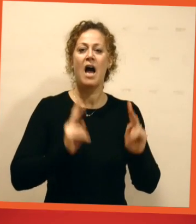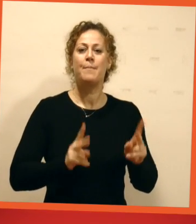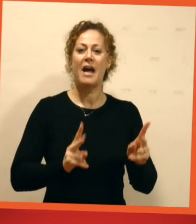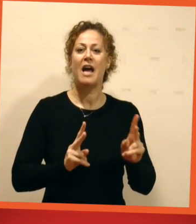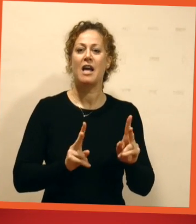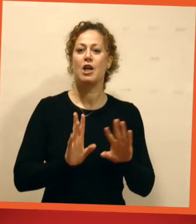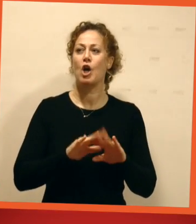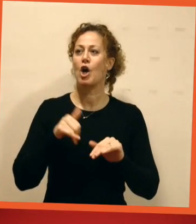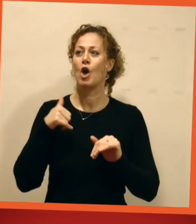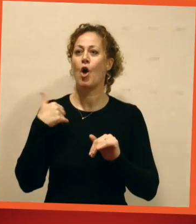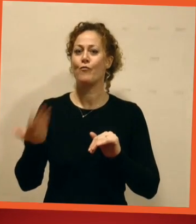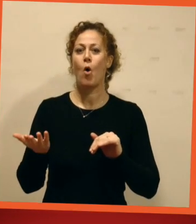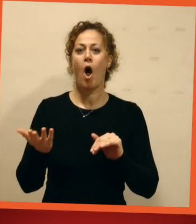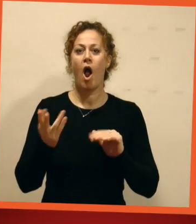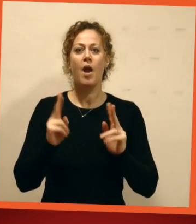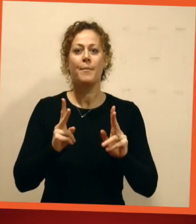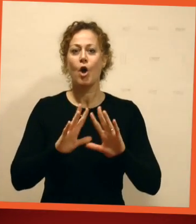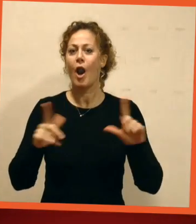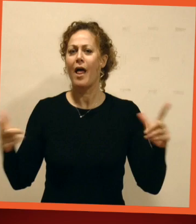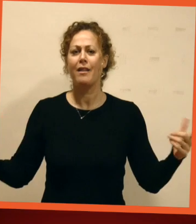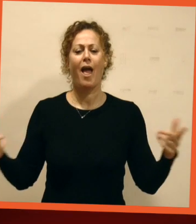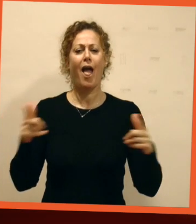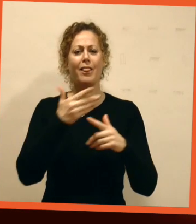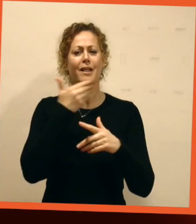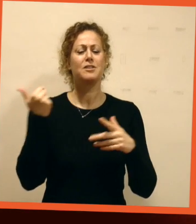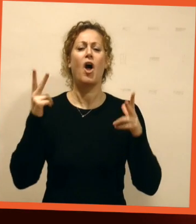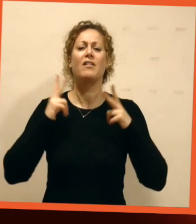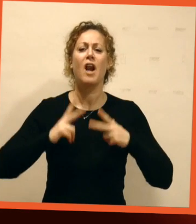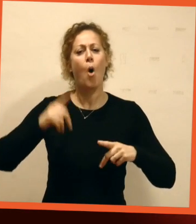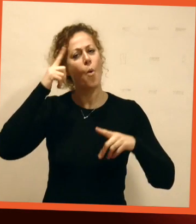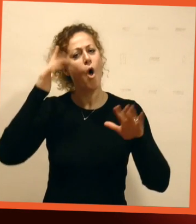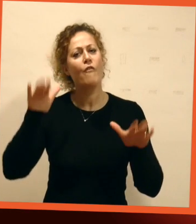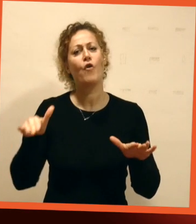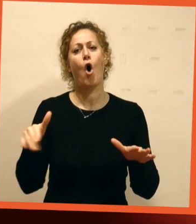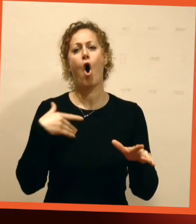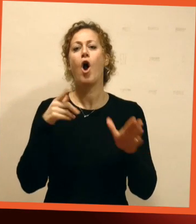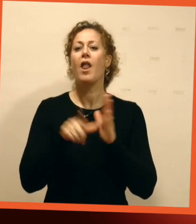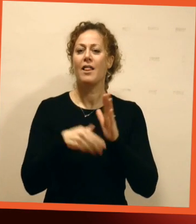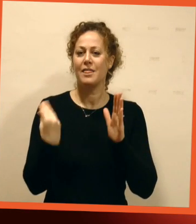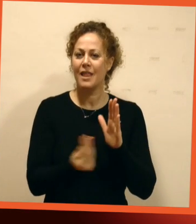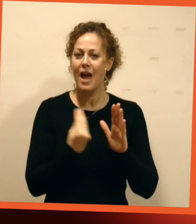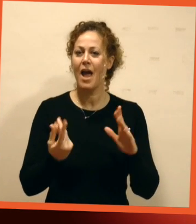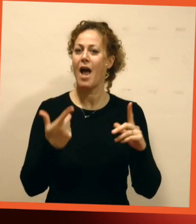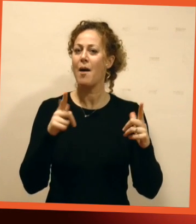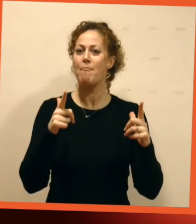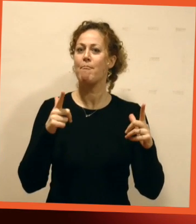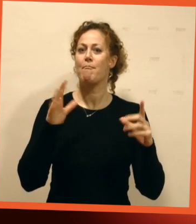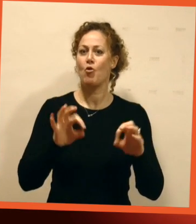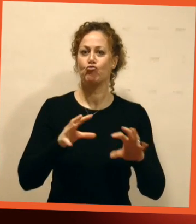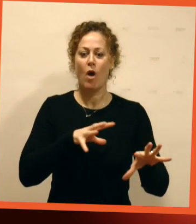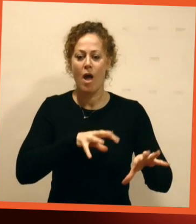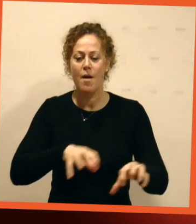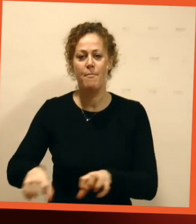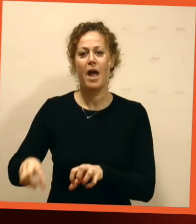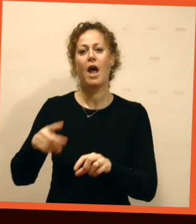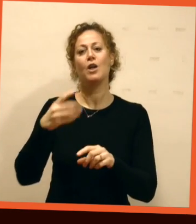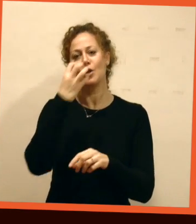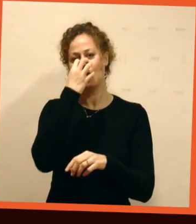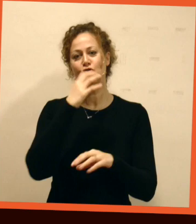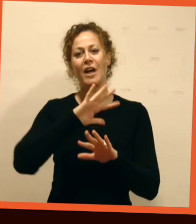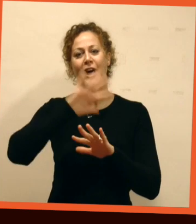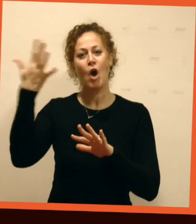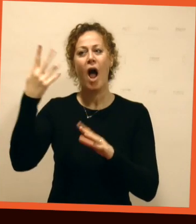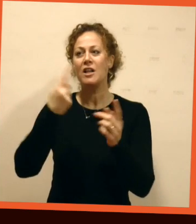da soli, e poi si condivide un sacco di tempo con anche si conoscono altre realtà sempre di circo italiane. Bellissimo per